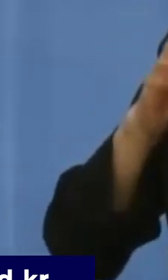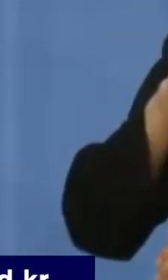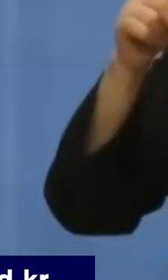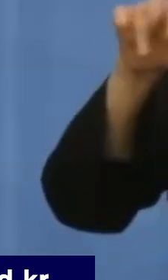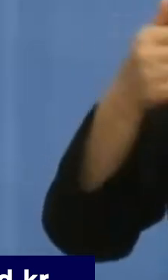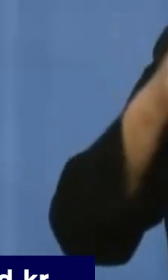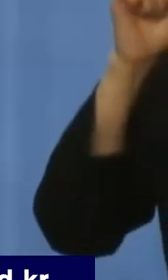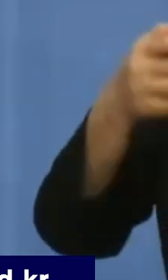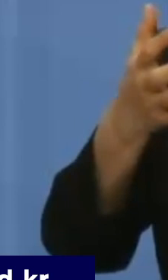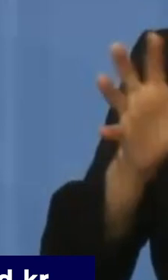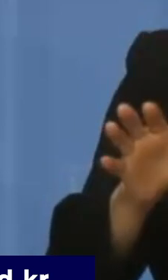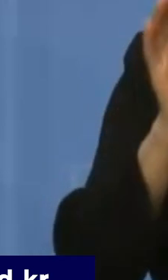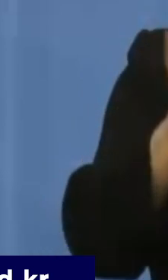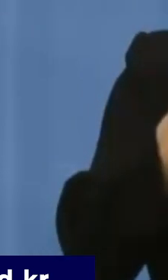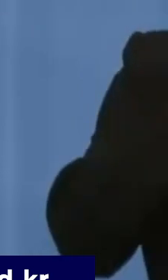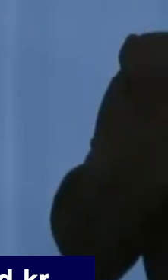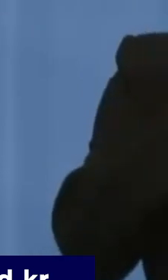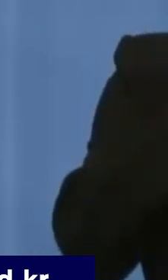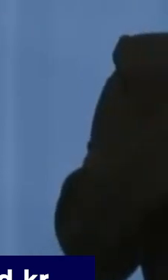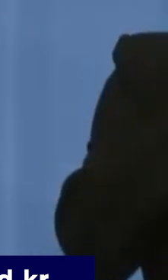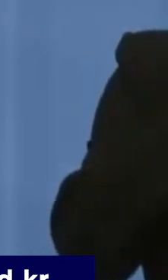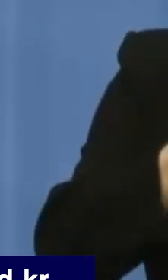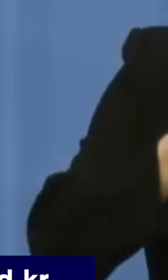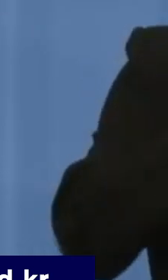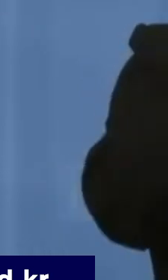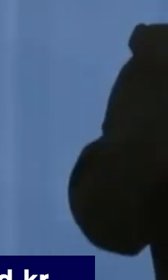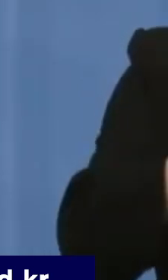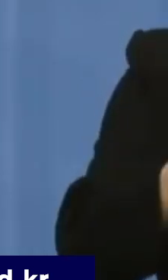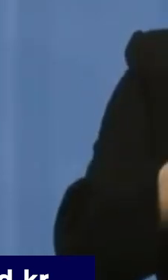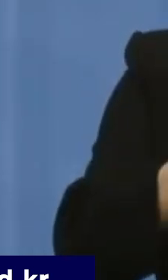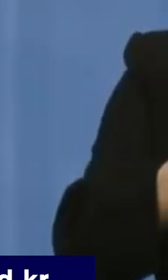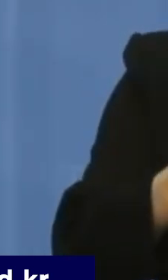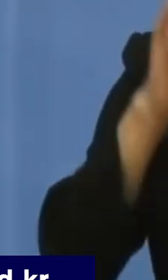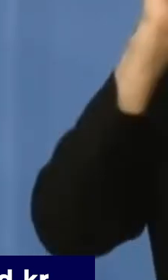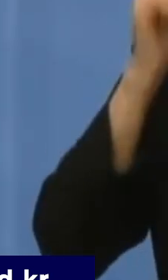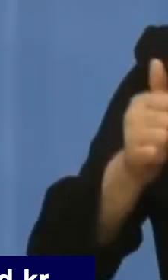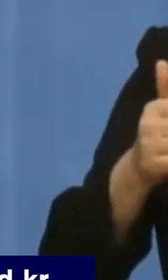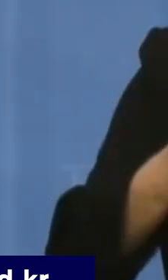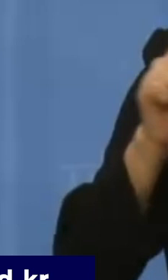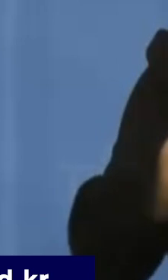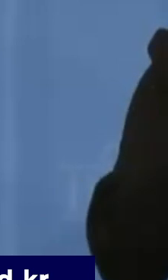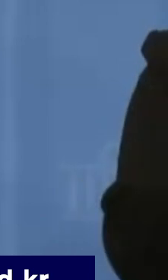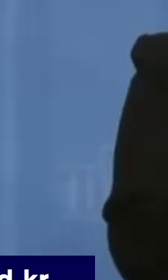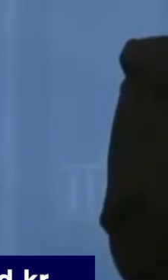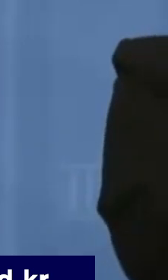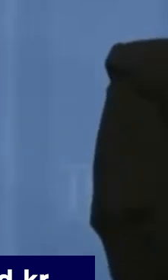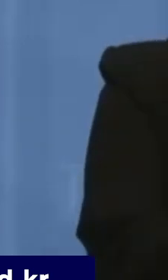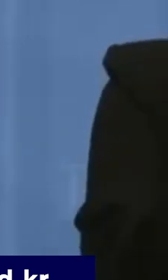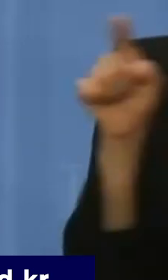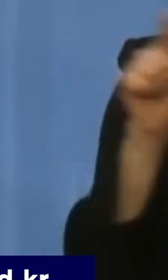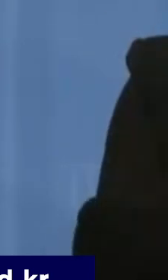비교섭단체인 정당의 주도록 하였습니다. 두 의혹 사건의 수사 과정에서 대통령과 제1야당 대표를